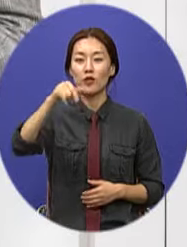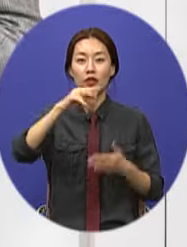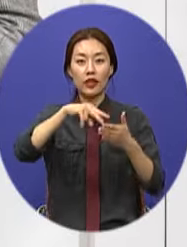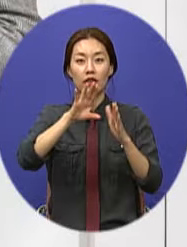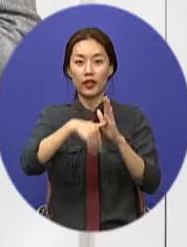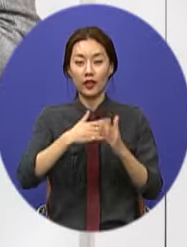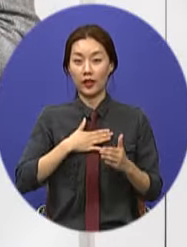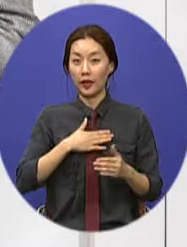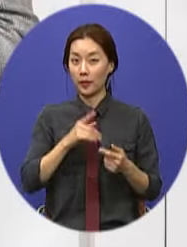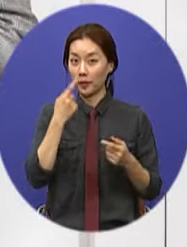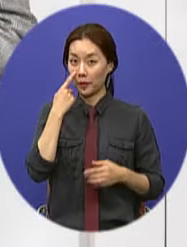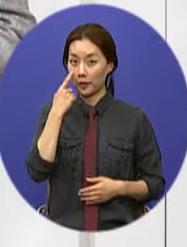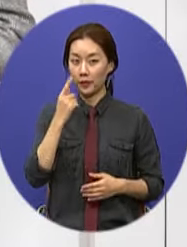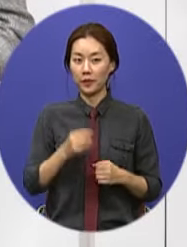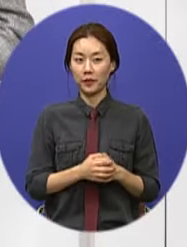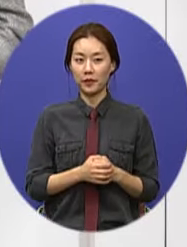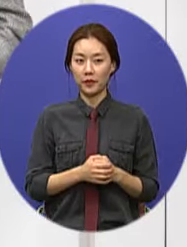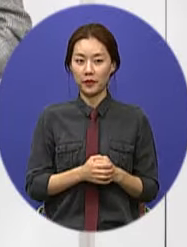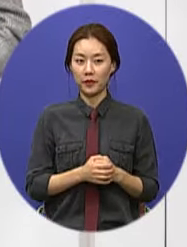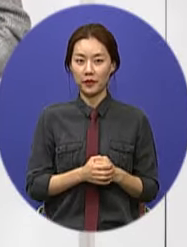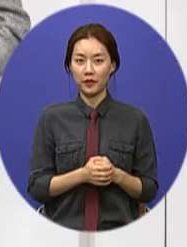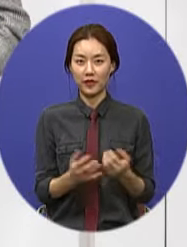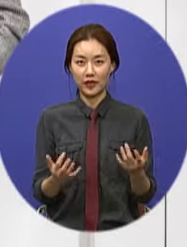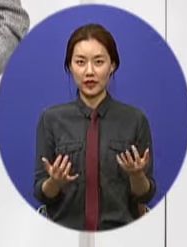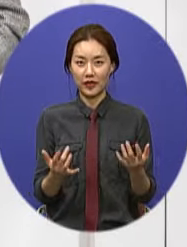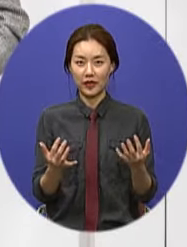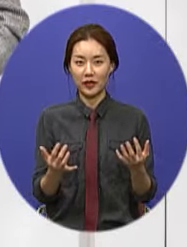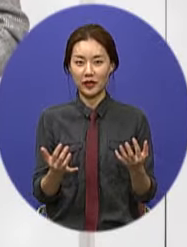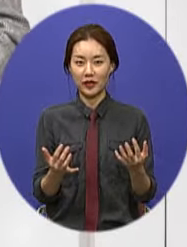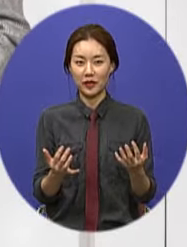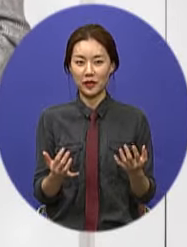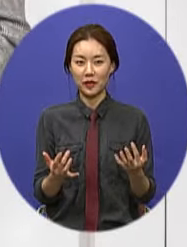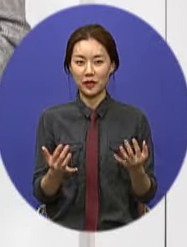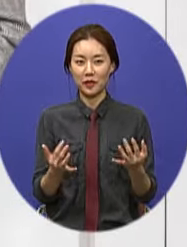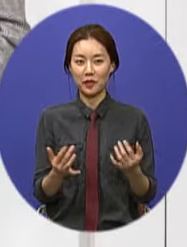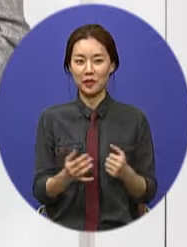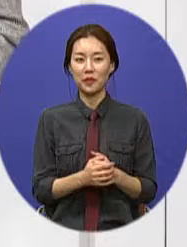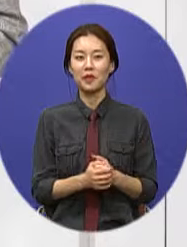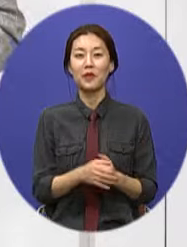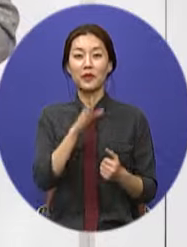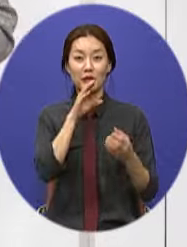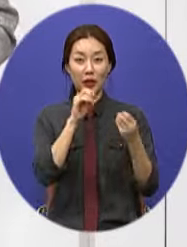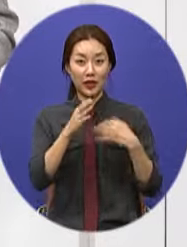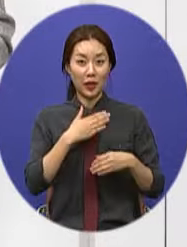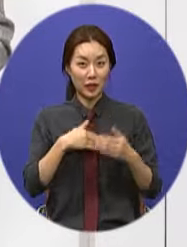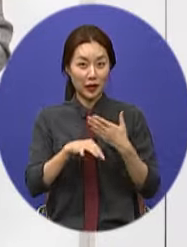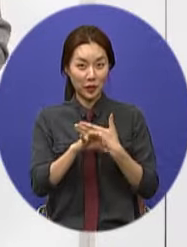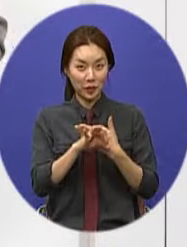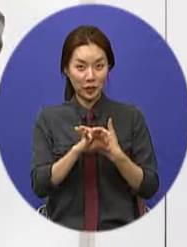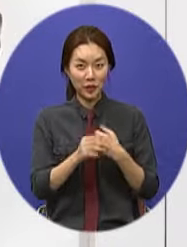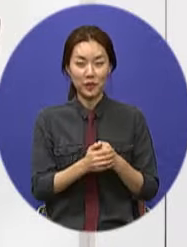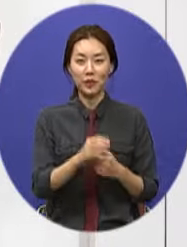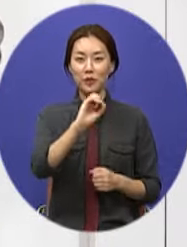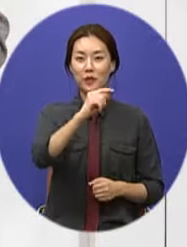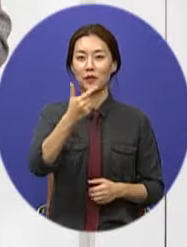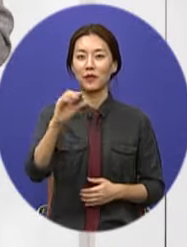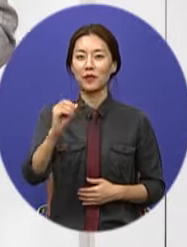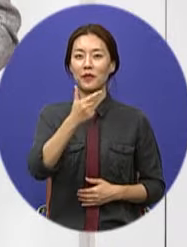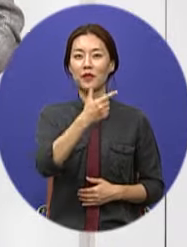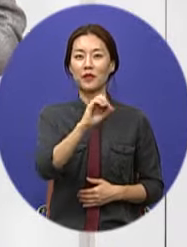볼게요. 뭐. 지글지글. 지글 뭐? 정답을 아시는 분은